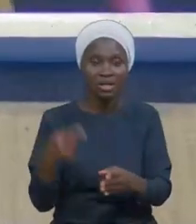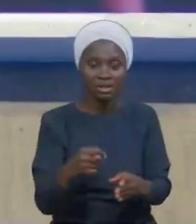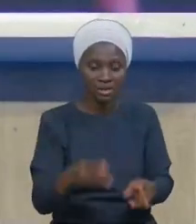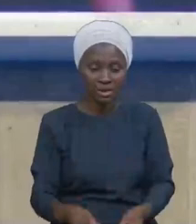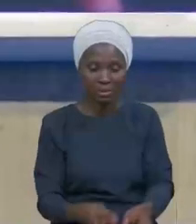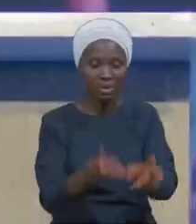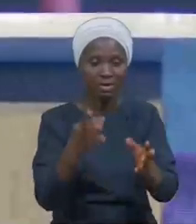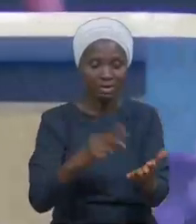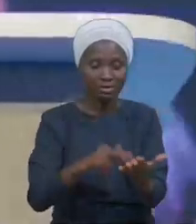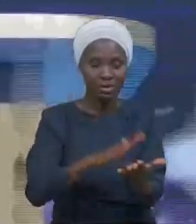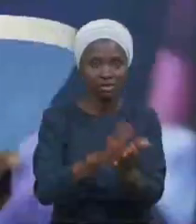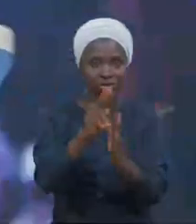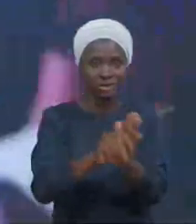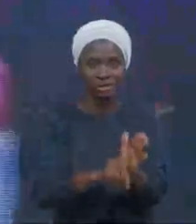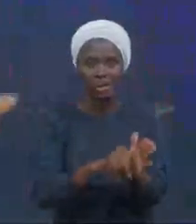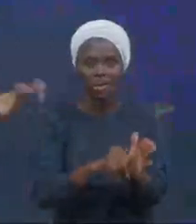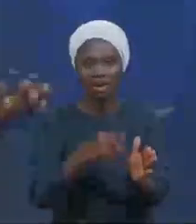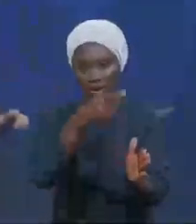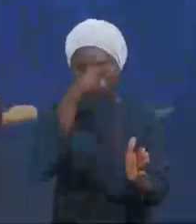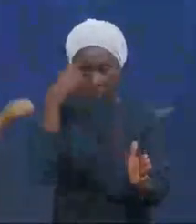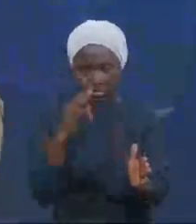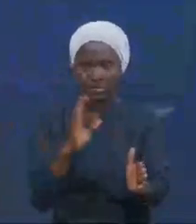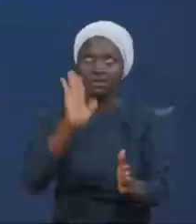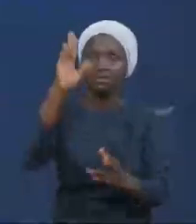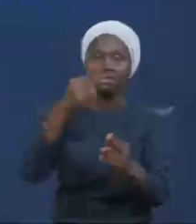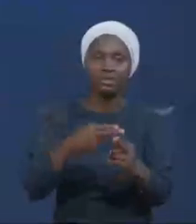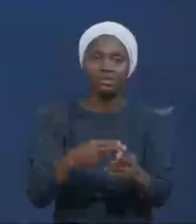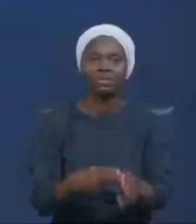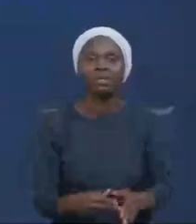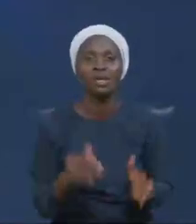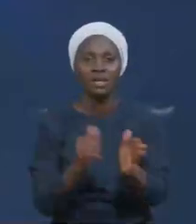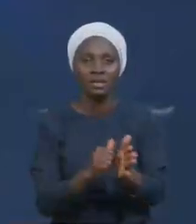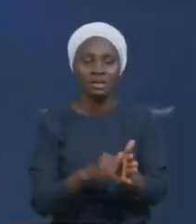nom, Seigneur, pour que je recouvre la